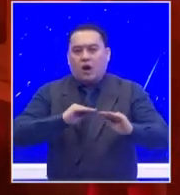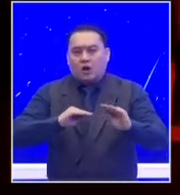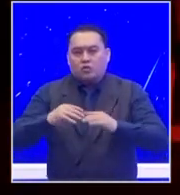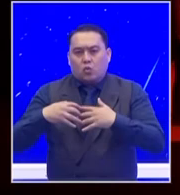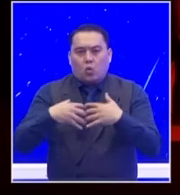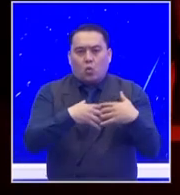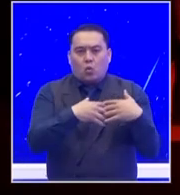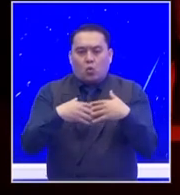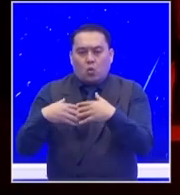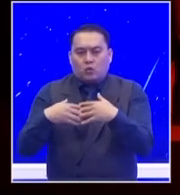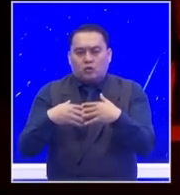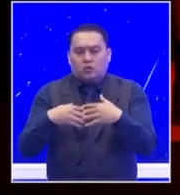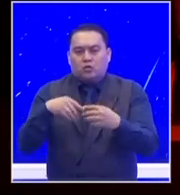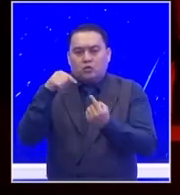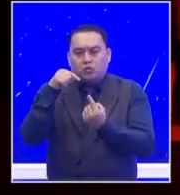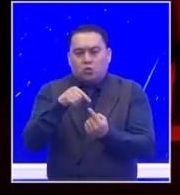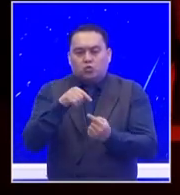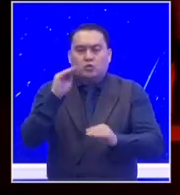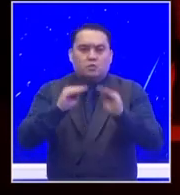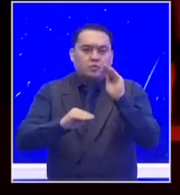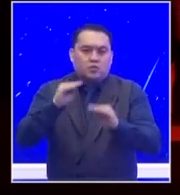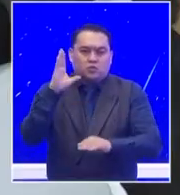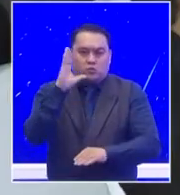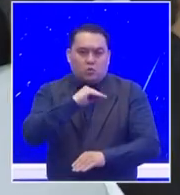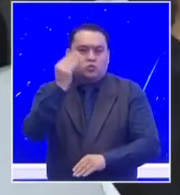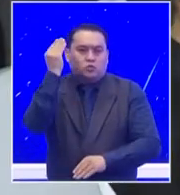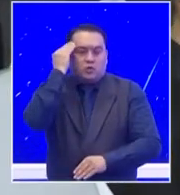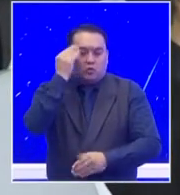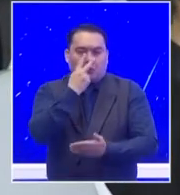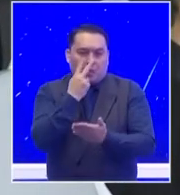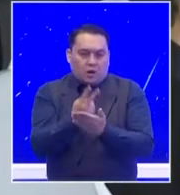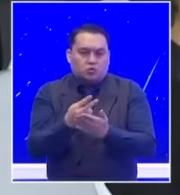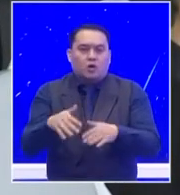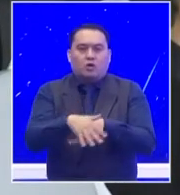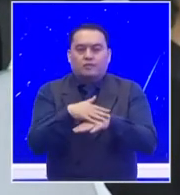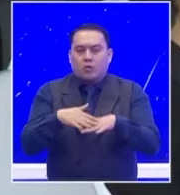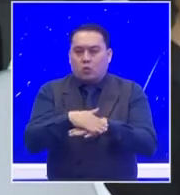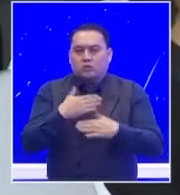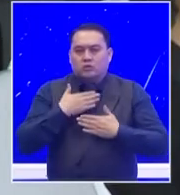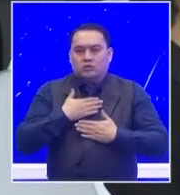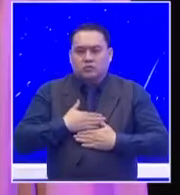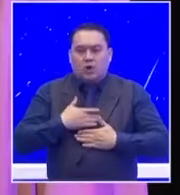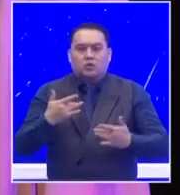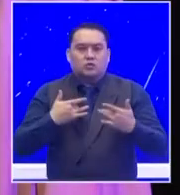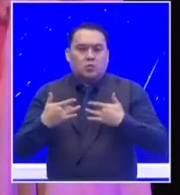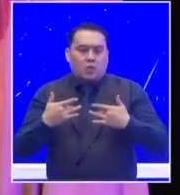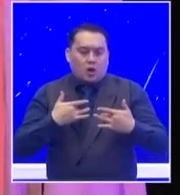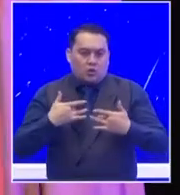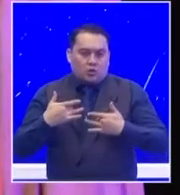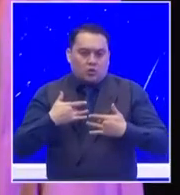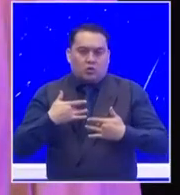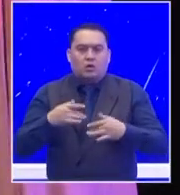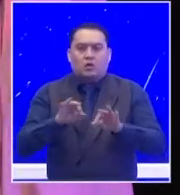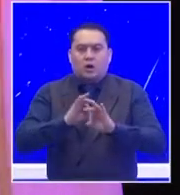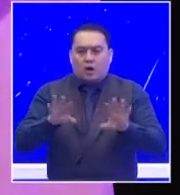толы оқиға желісін лайықтап қоя білген. Сахнада негізгі әрекет етуші Абай болғанымен спектакльдің көрерменге түйдек-түйдек